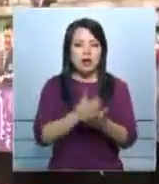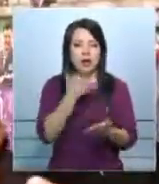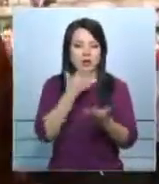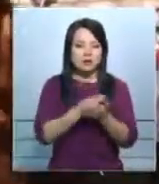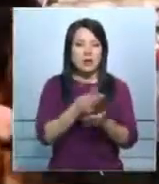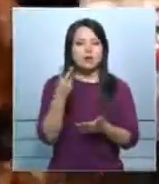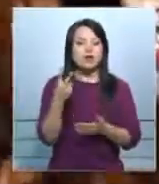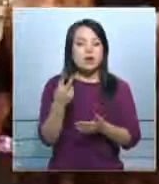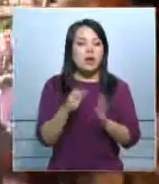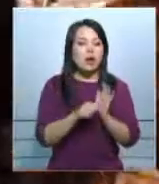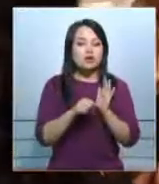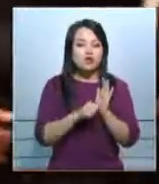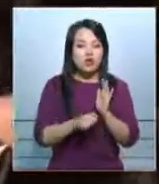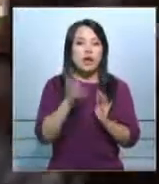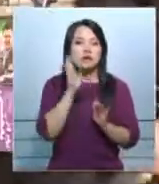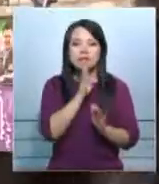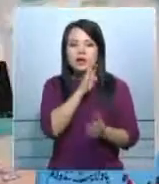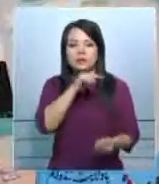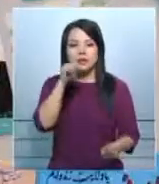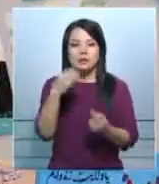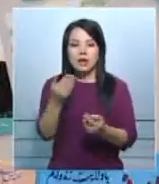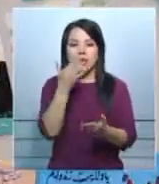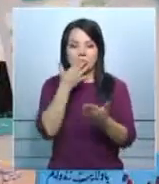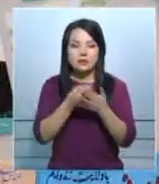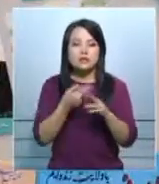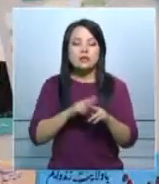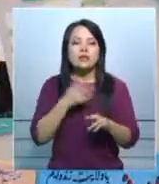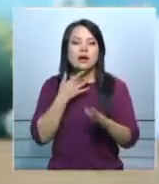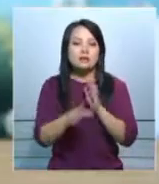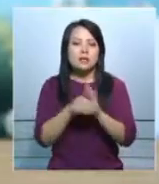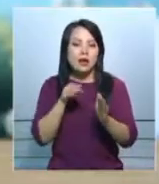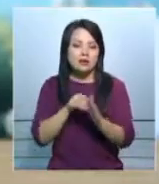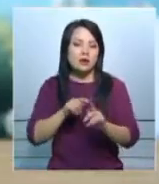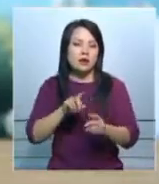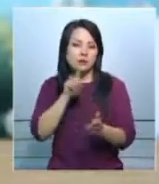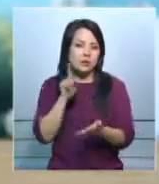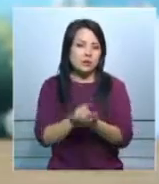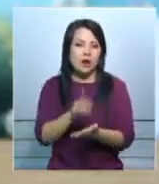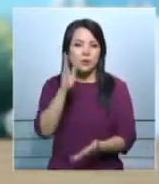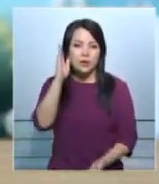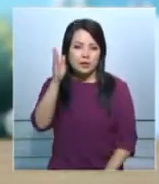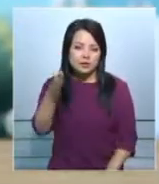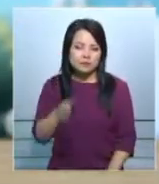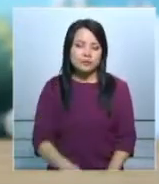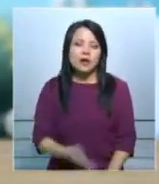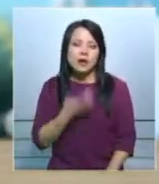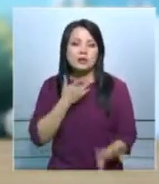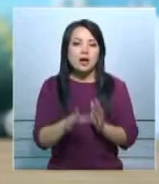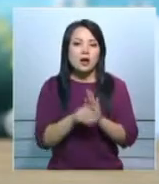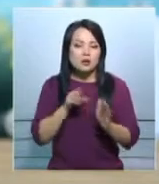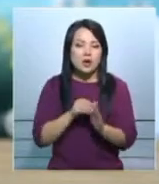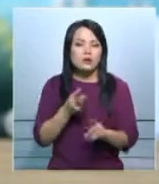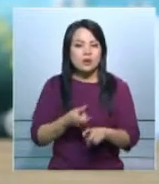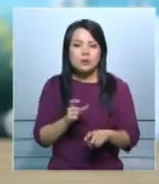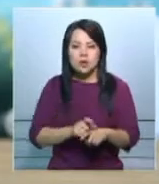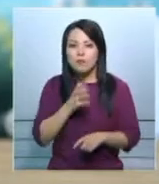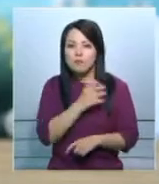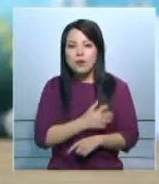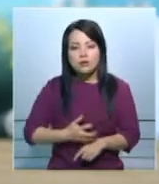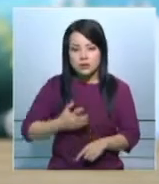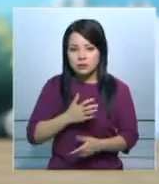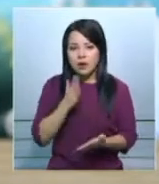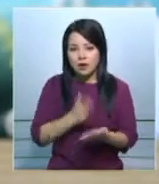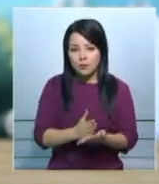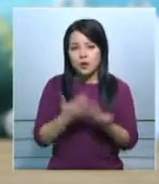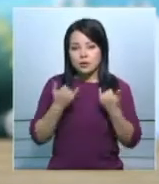600-і нәзік жандылар. Депутаттар 4 жыл мерзімге сайланады. Әрине, бұл сайлаудың маңызы өте зор.